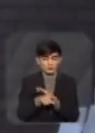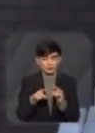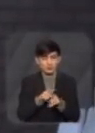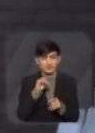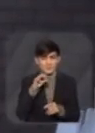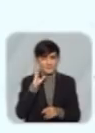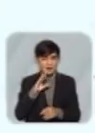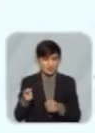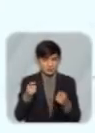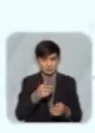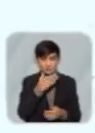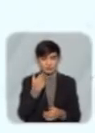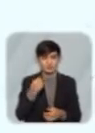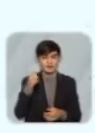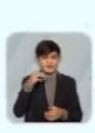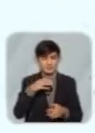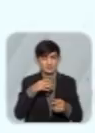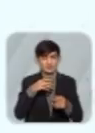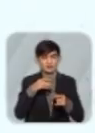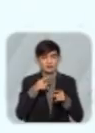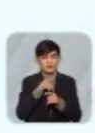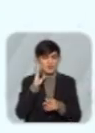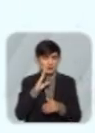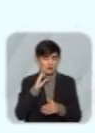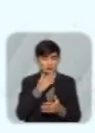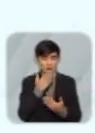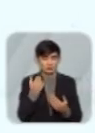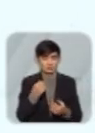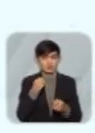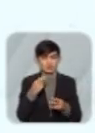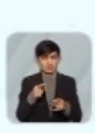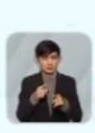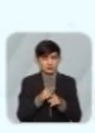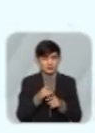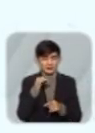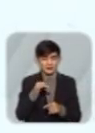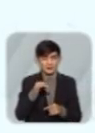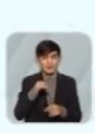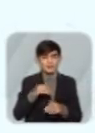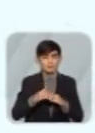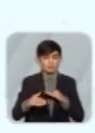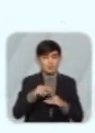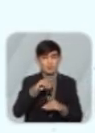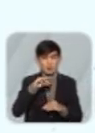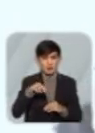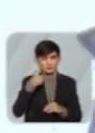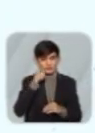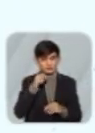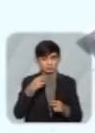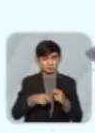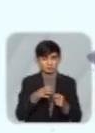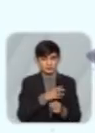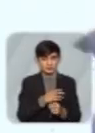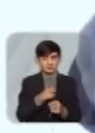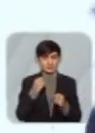да тартылмапты. Су келмей жатыр. Үй полдарын енді кеше бұзылды. Жабық